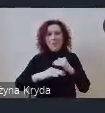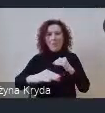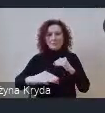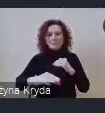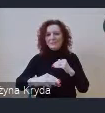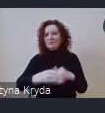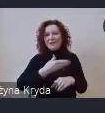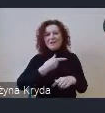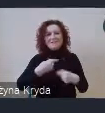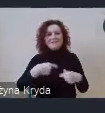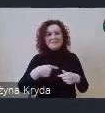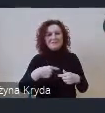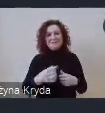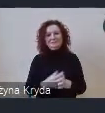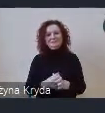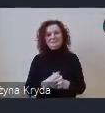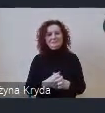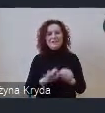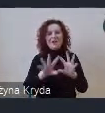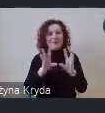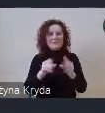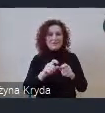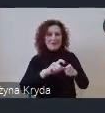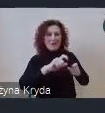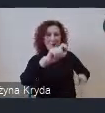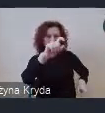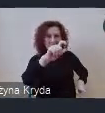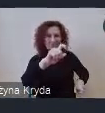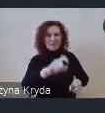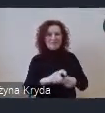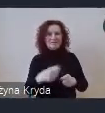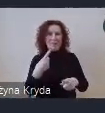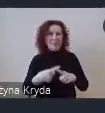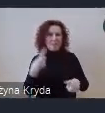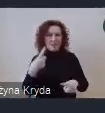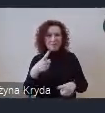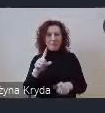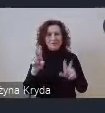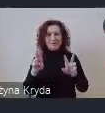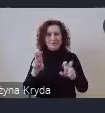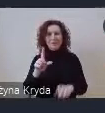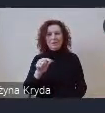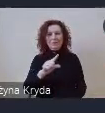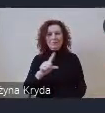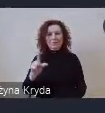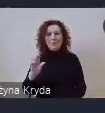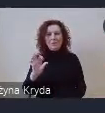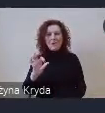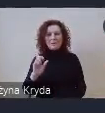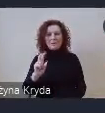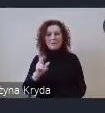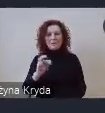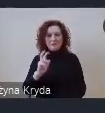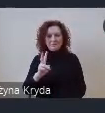hurtowniach stali związku z tym wszystkie poręcze balustrady są robione z płaskownika to jest poręcz po jednej stronie